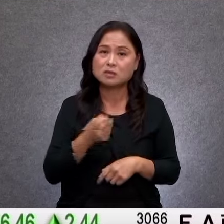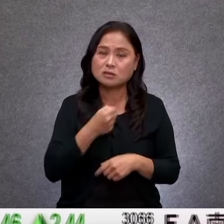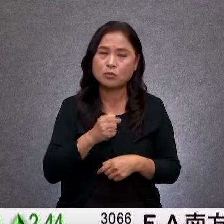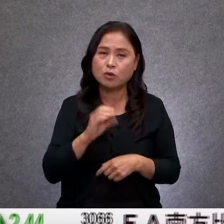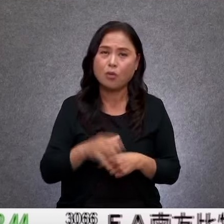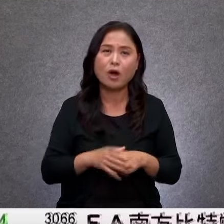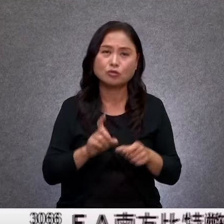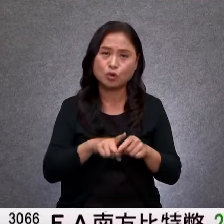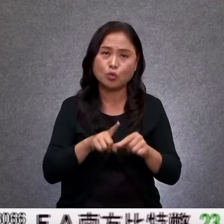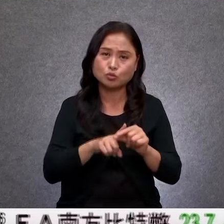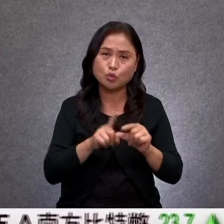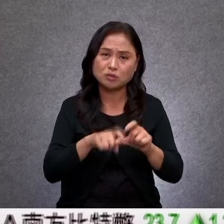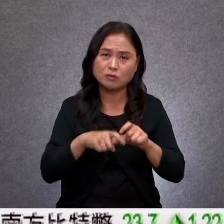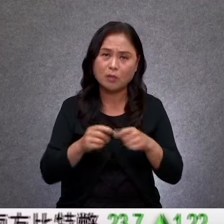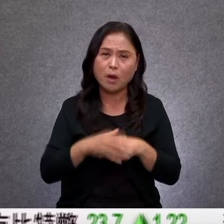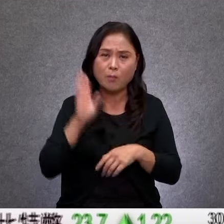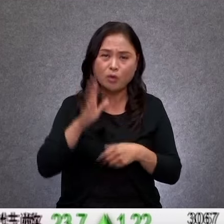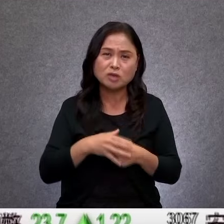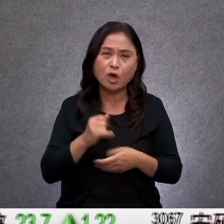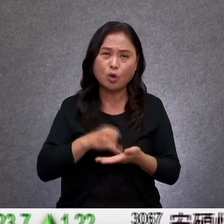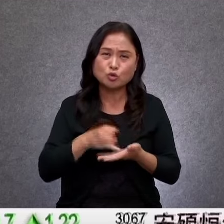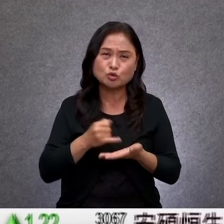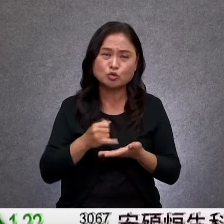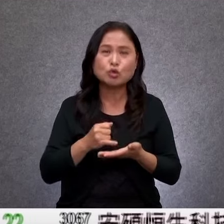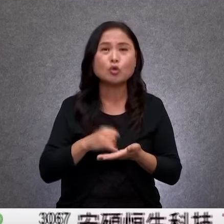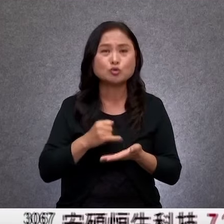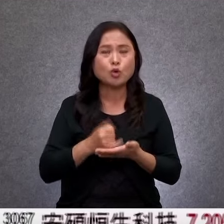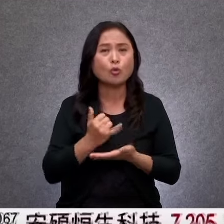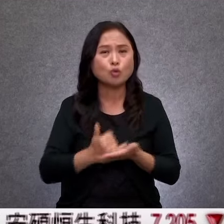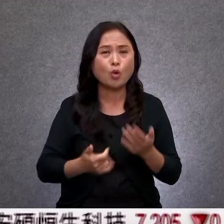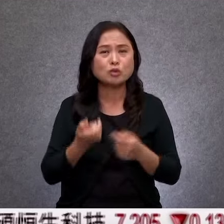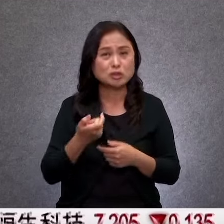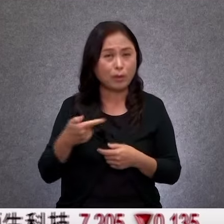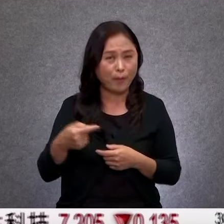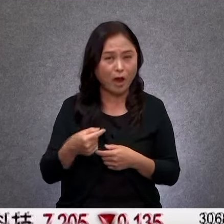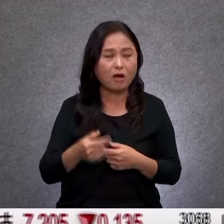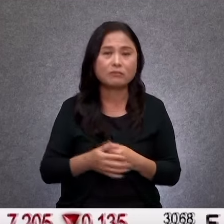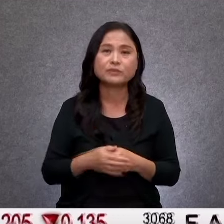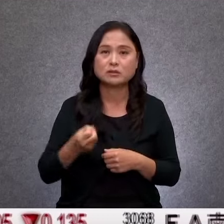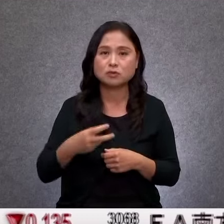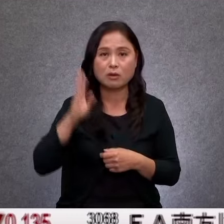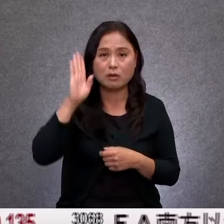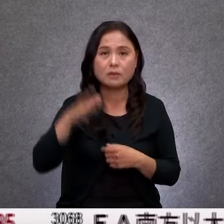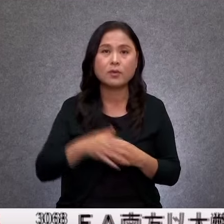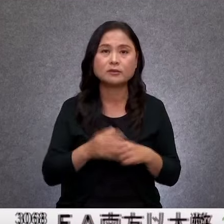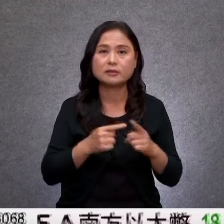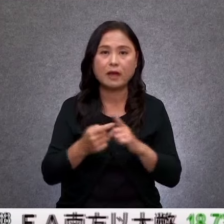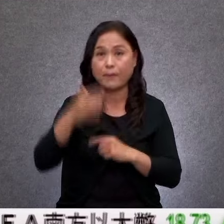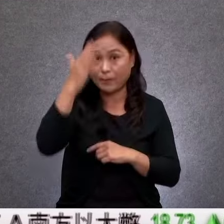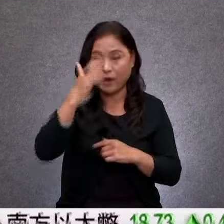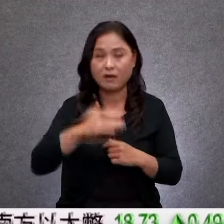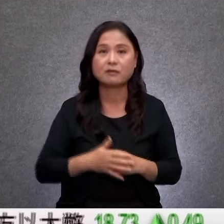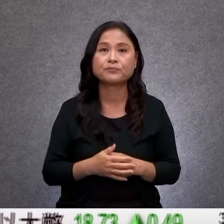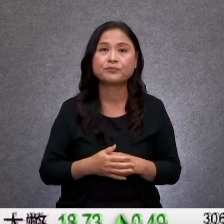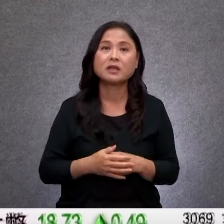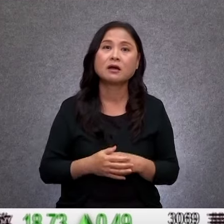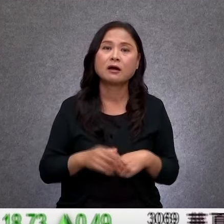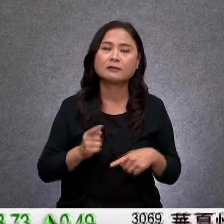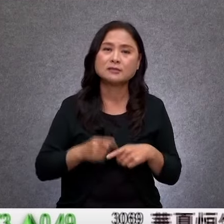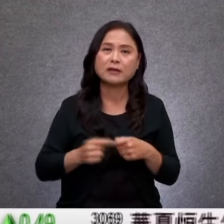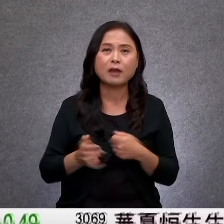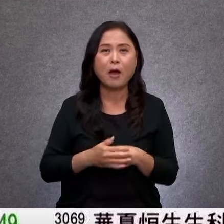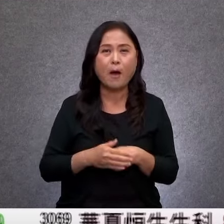都喺記者會上面同啲中產人士講唔好意思啦，退稅真係退少咗啦。咁同埋另一方面就話希